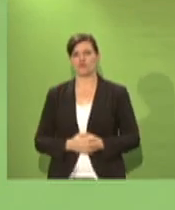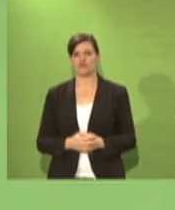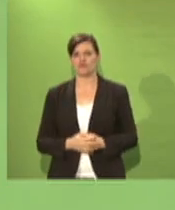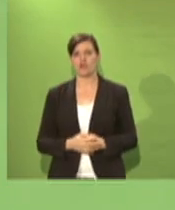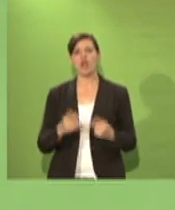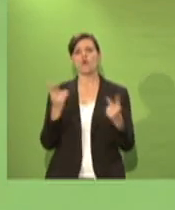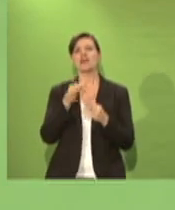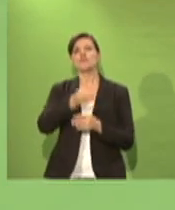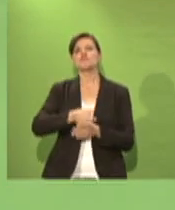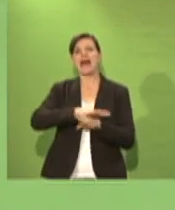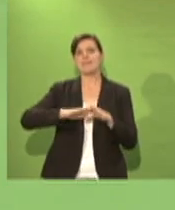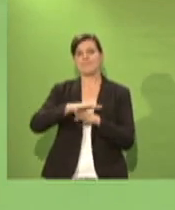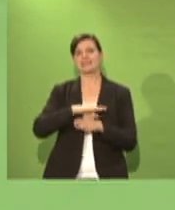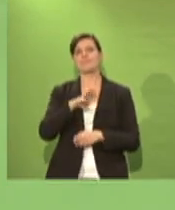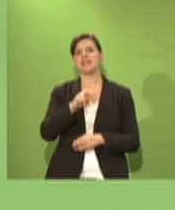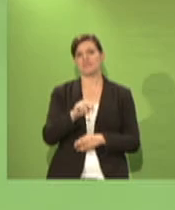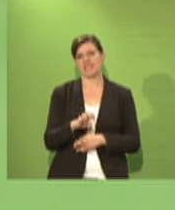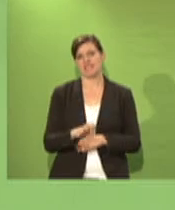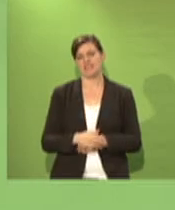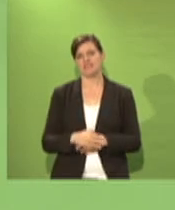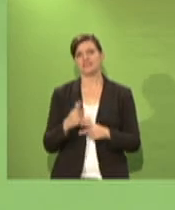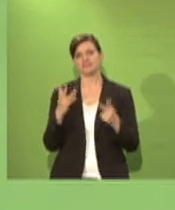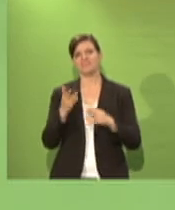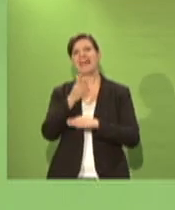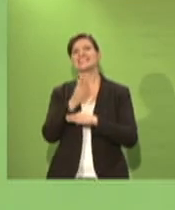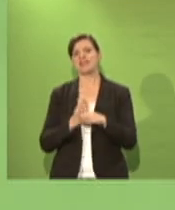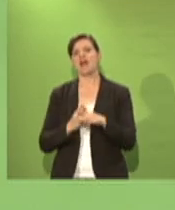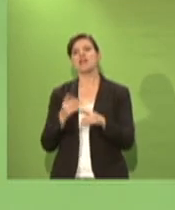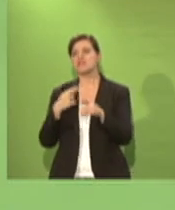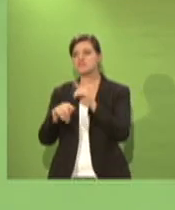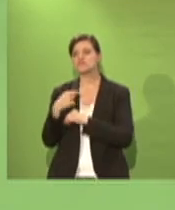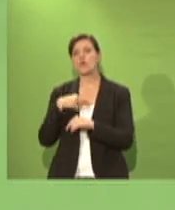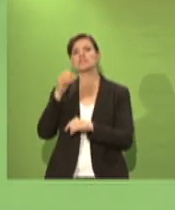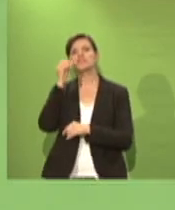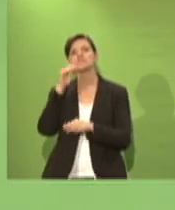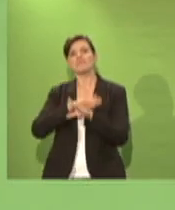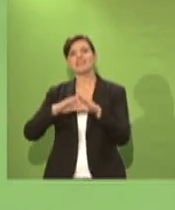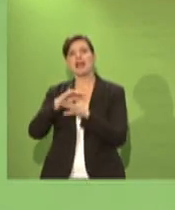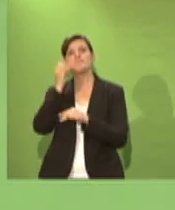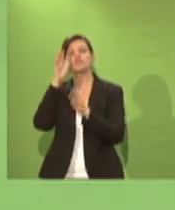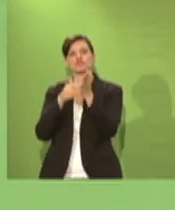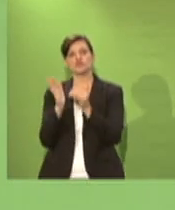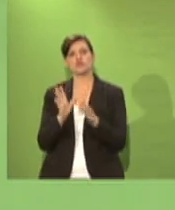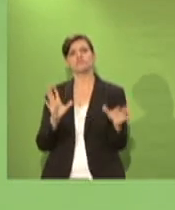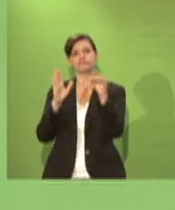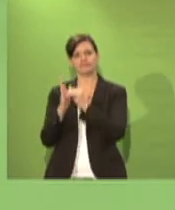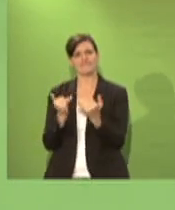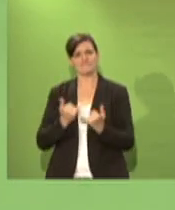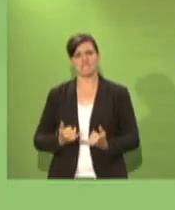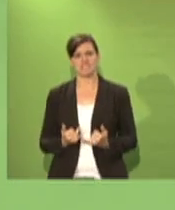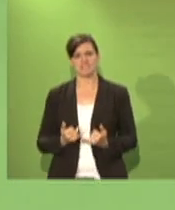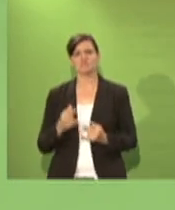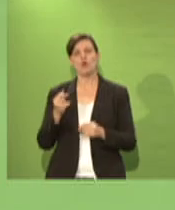kommunalen Bereich, dass BNE Teil der regionalen Bildungsstrukturen wird, also beispielsweise in den